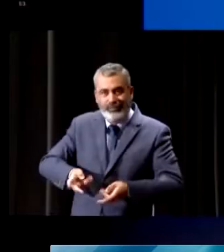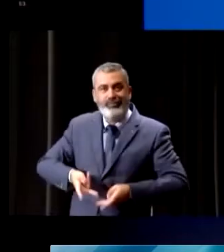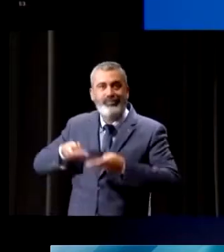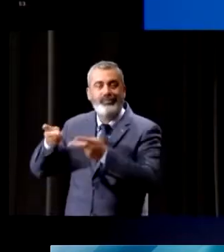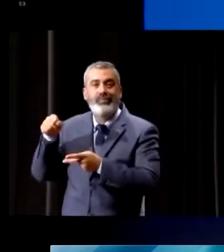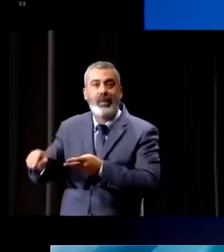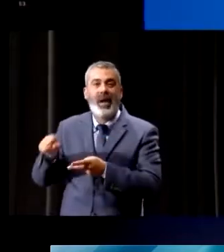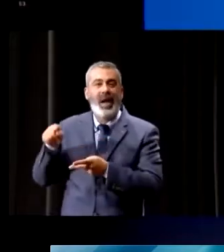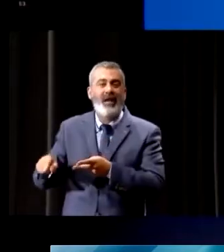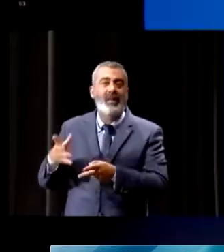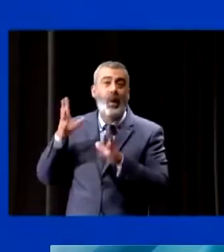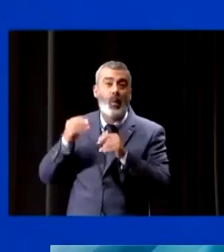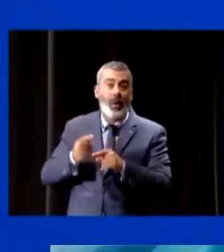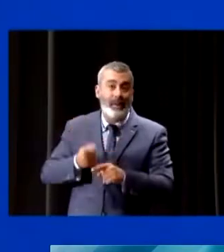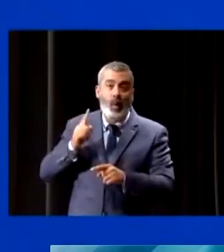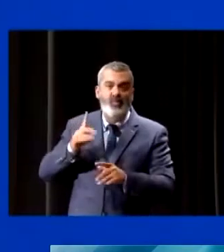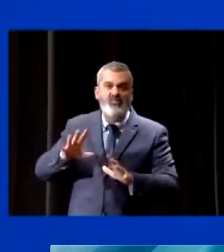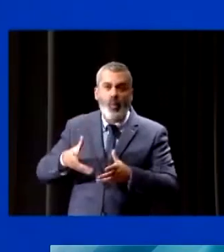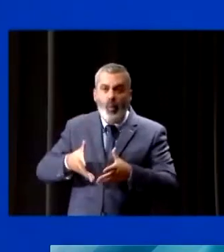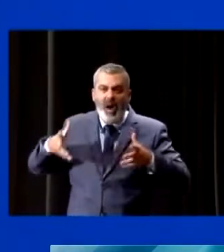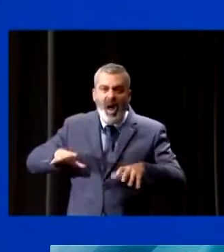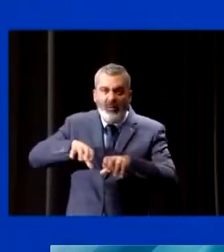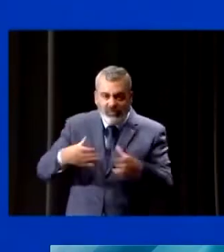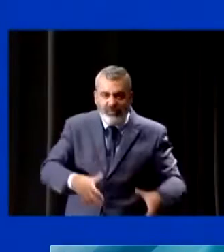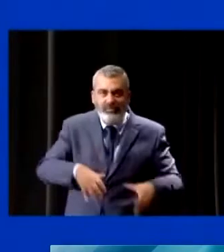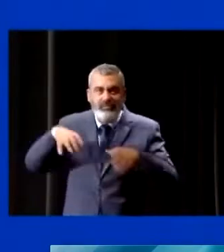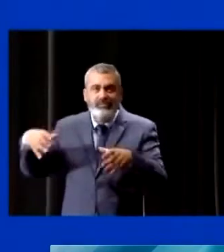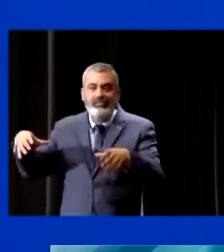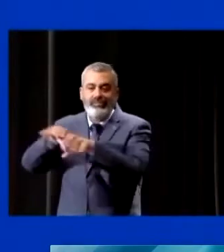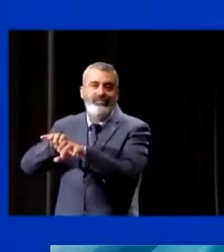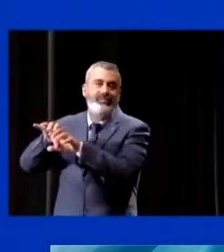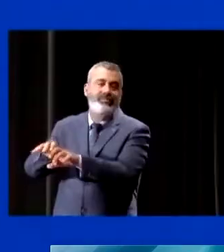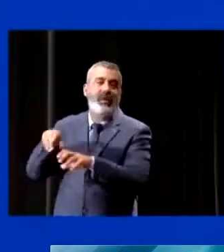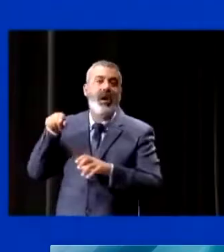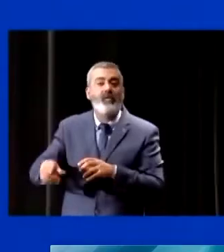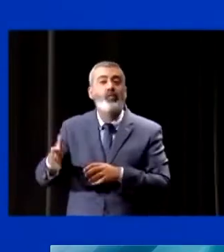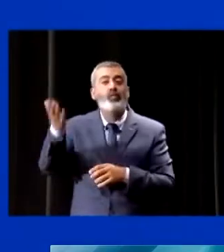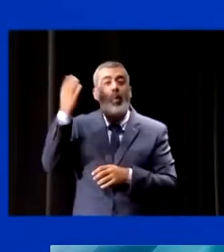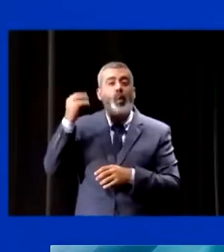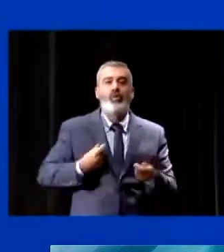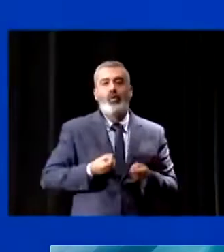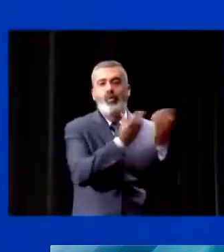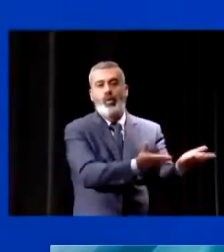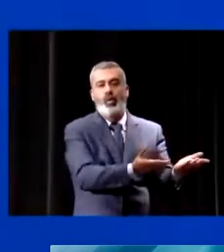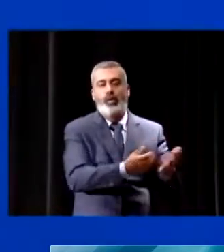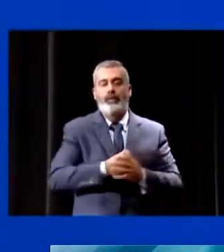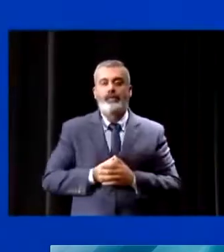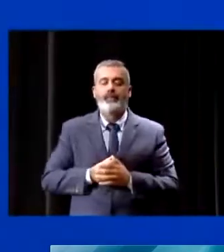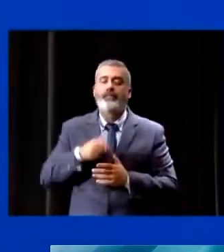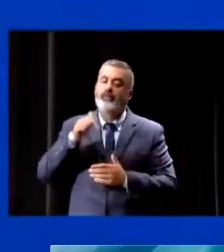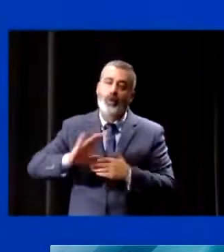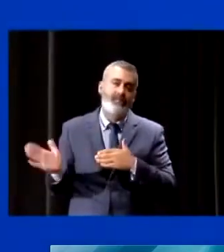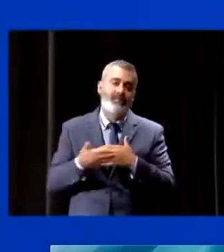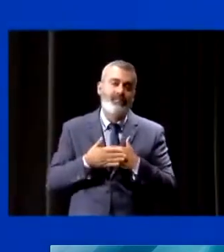τους τελευταίους αιώνες, με πρωτοπόρες και καινοτόμες λύσεις, αξιοποιώντας σύγχρονες τεχνικές και τεχνολογίες. Κλείνω, κύριε Πρόεδρε, με